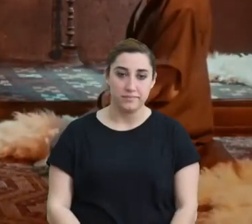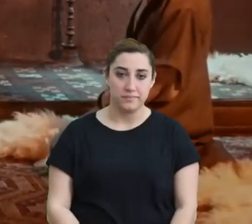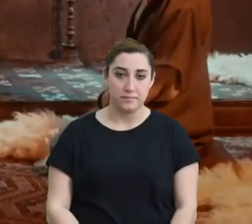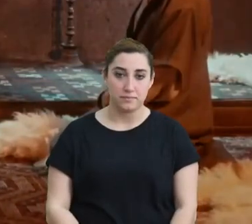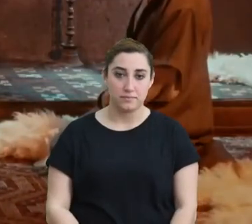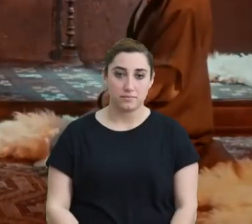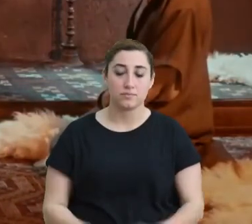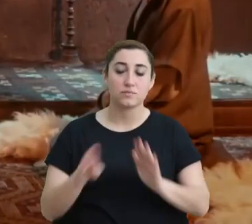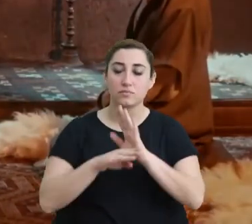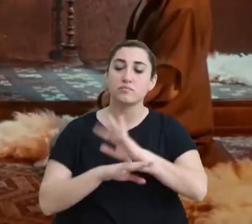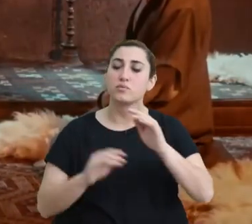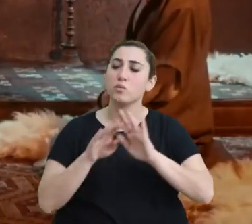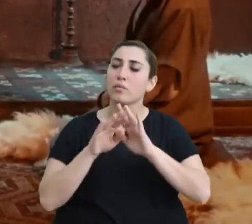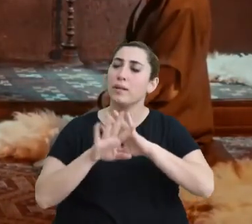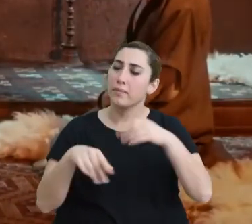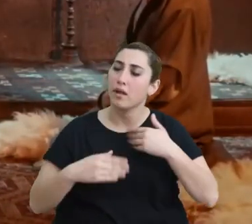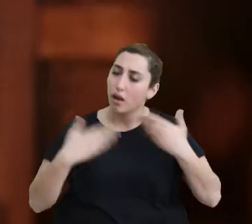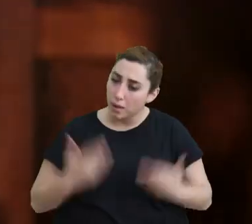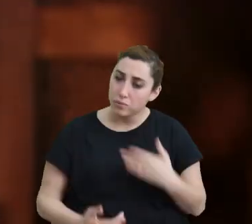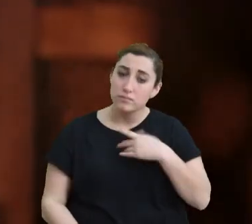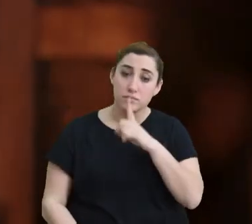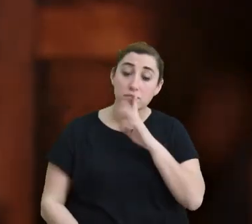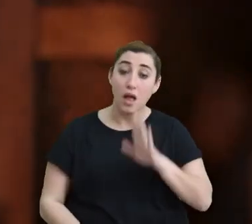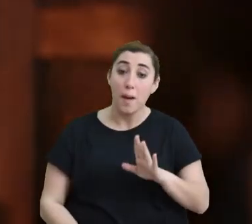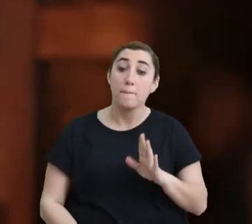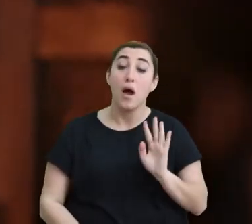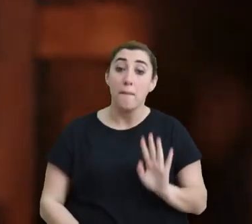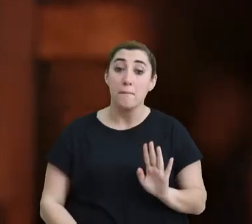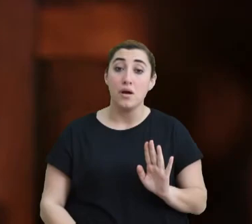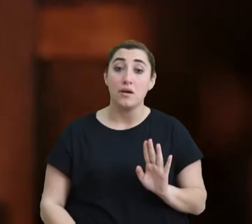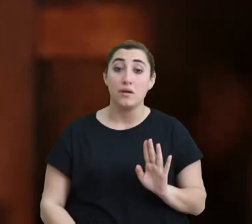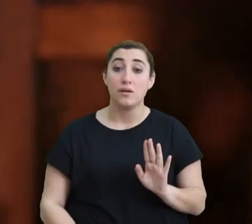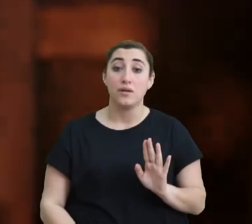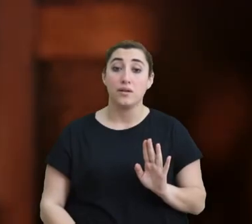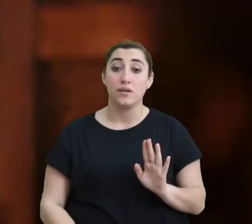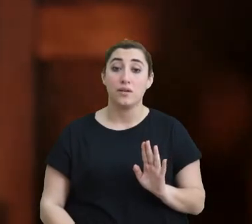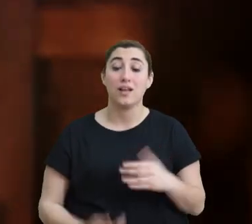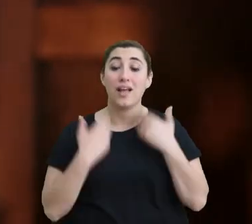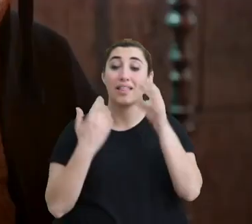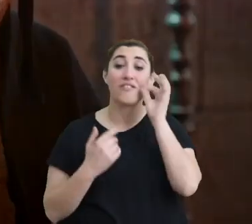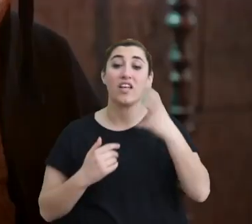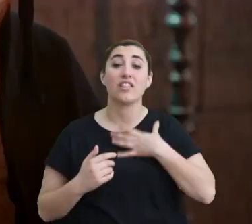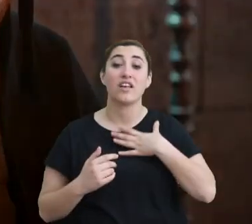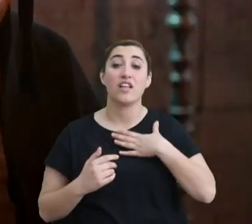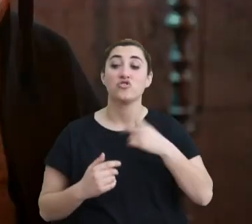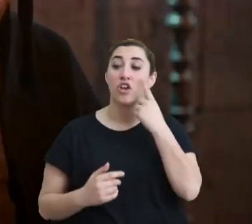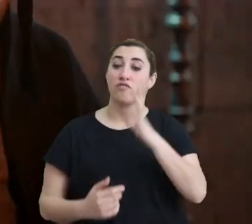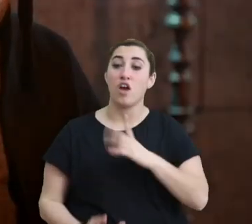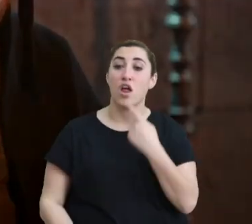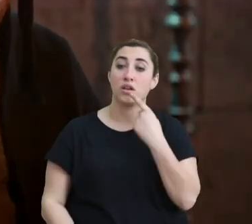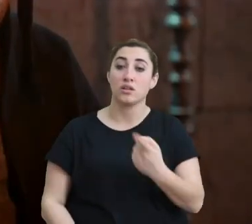yasladı. Şeriata boynumuz kıldan incedir. İncedir ama... İndirdi. Kadı efendi şahidim vardır